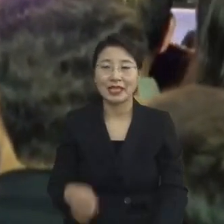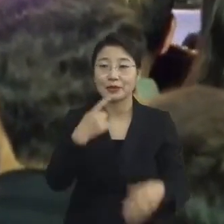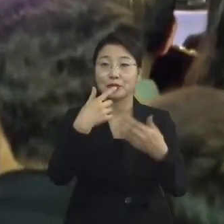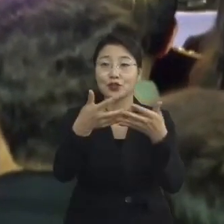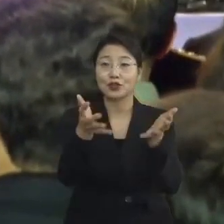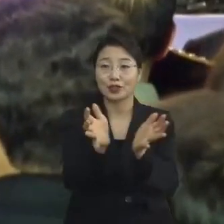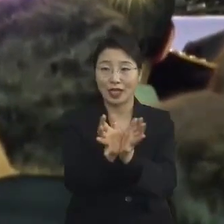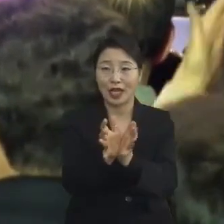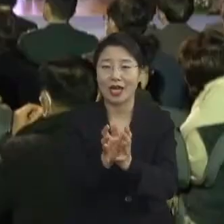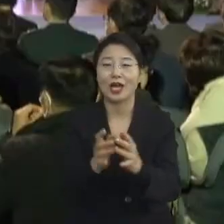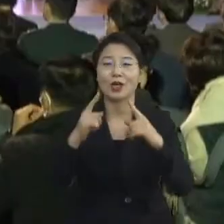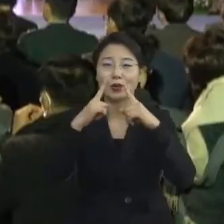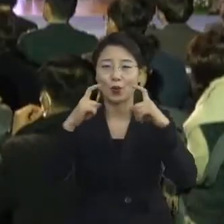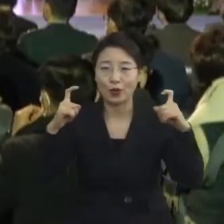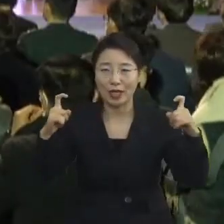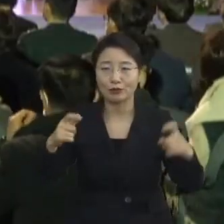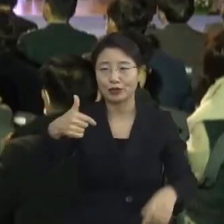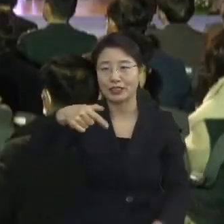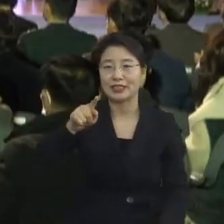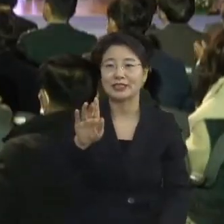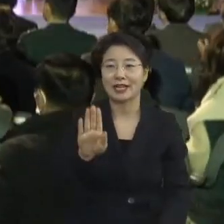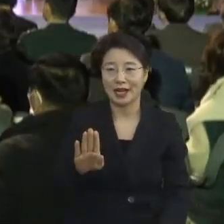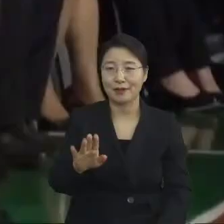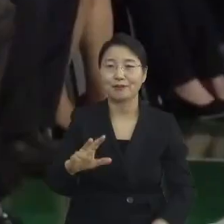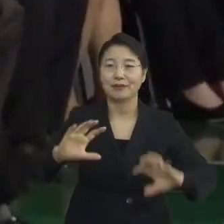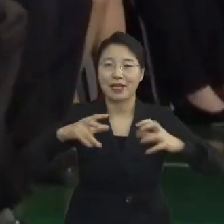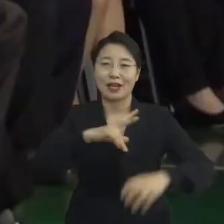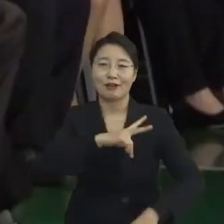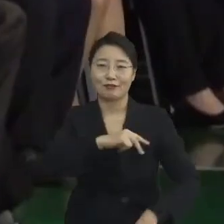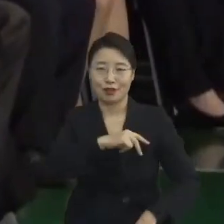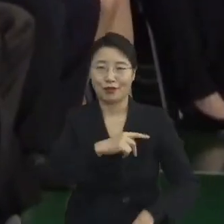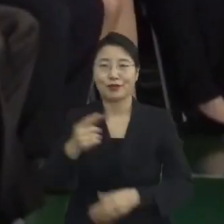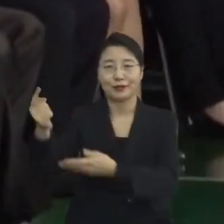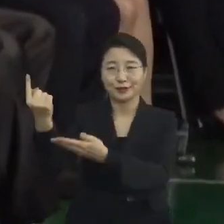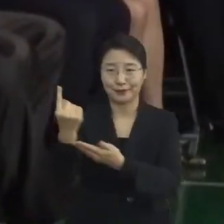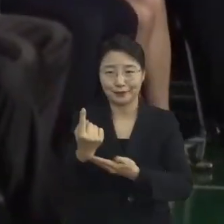더불어민주당 동대문갑 안규배 국회의원님 참석하셨습니다.